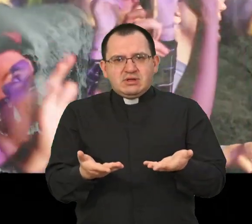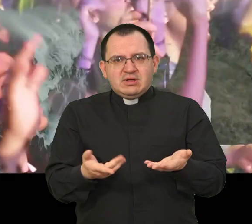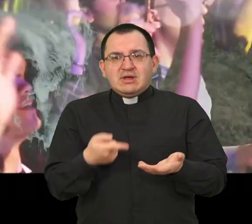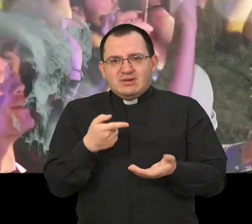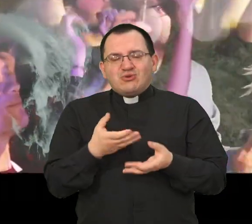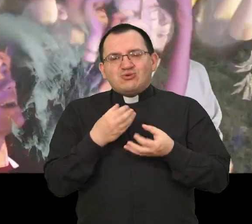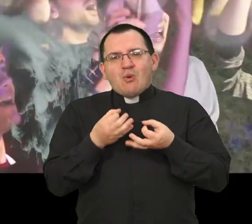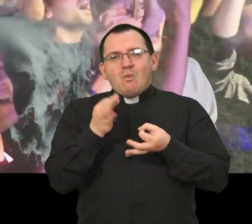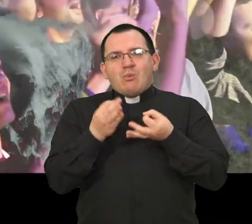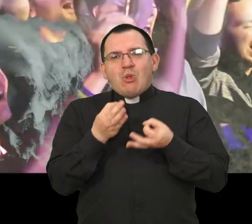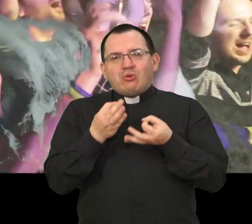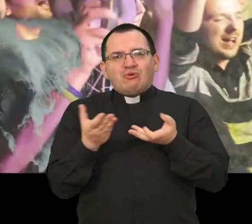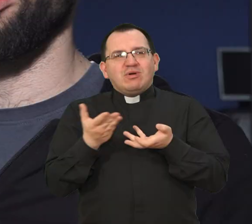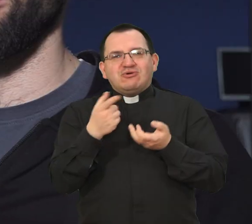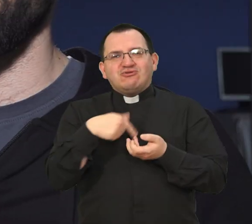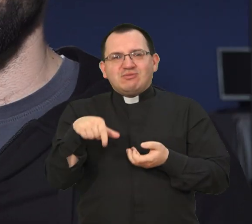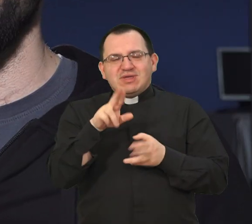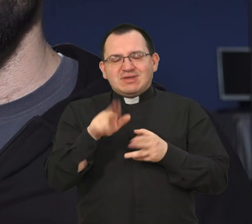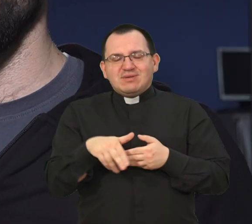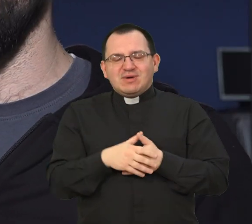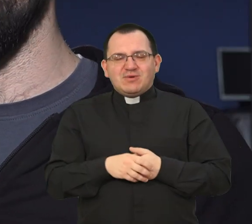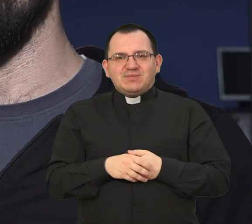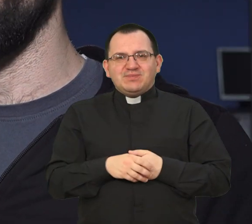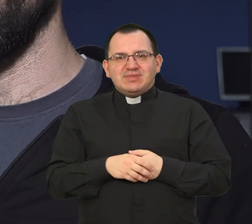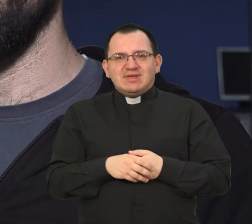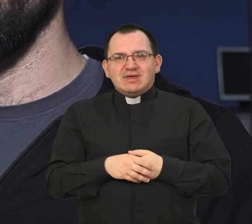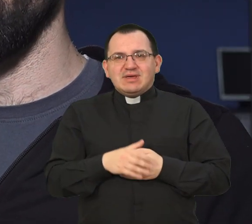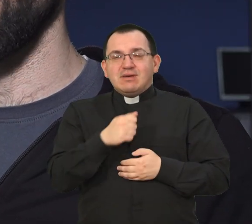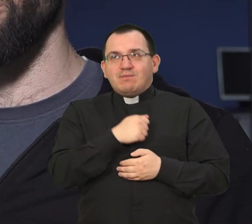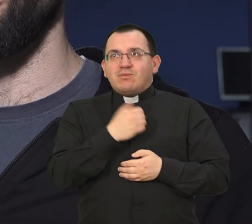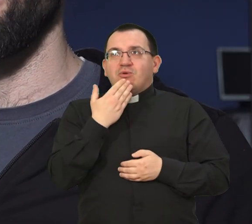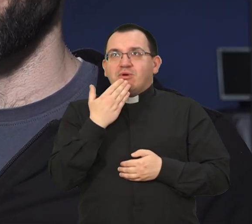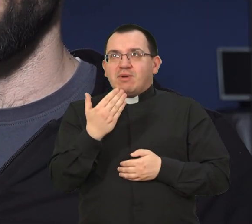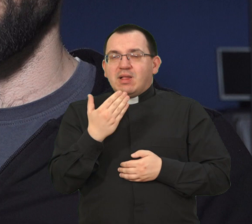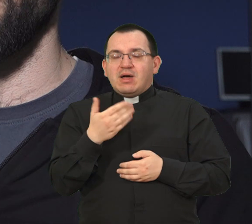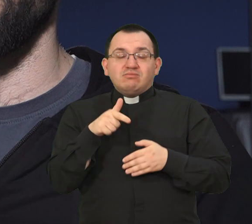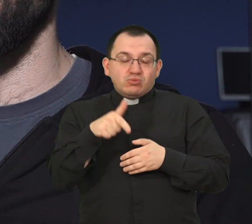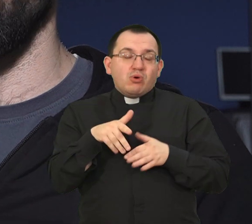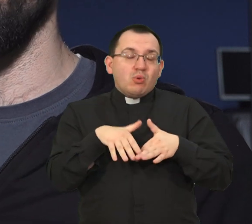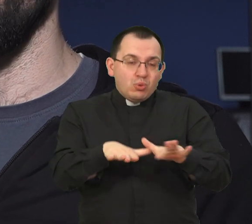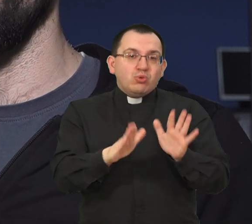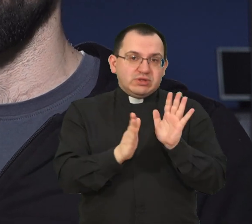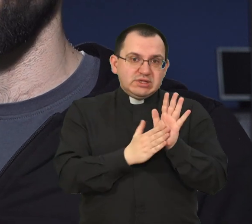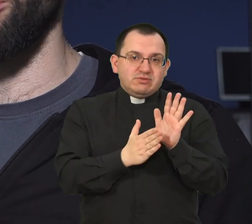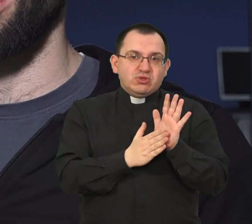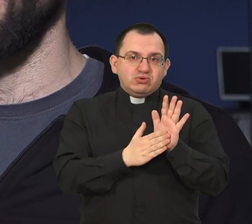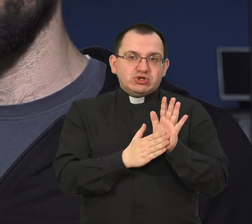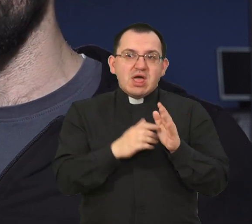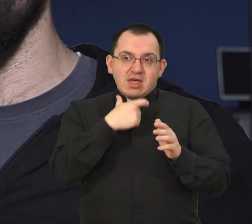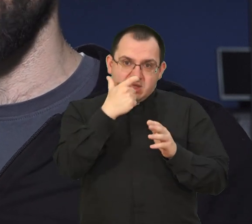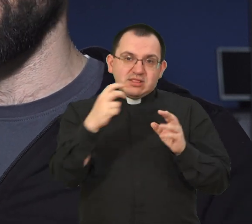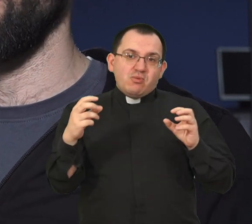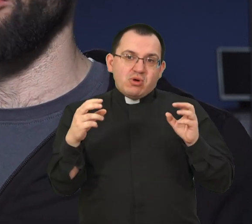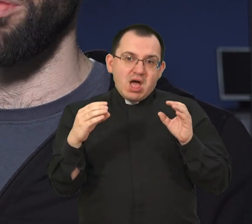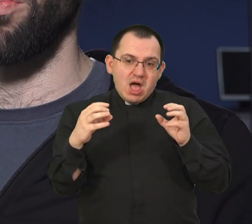neki plodovi i mi smo iskusili puno tih plodova do sad. I Bogu hvala, ljudi svjedoče. Ljudi svjedoče da susreću Boga i na